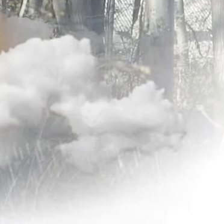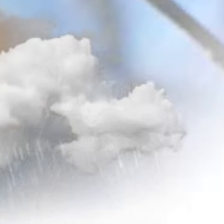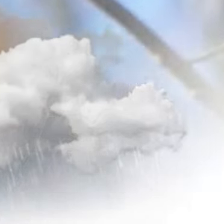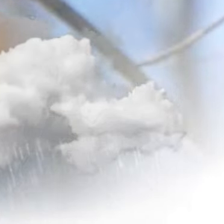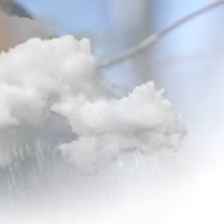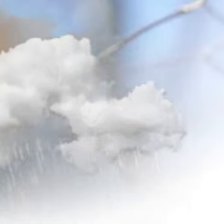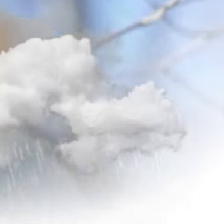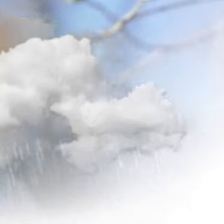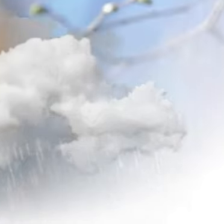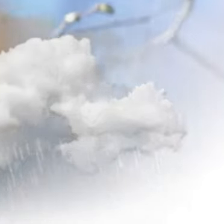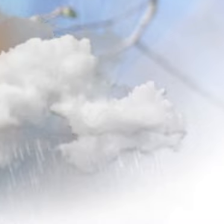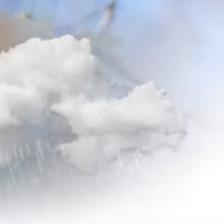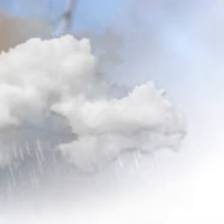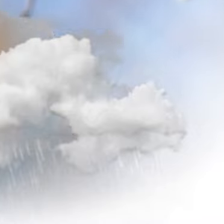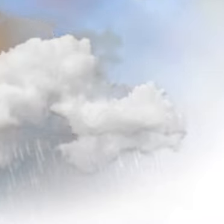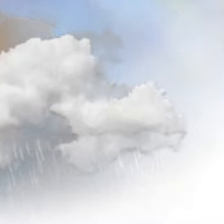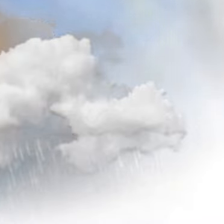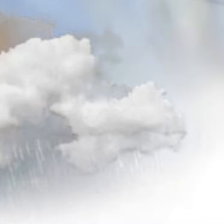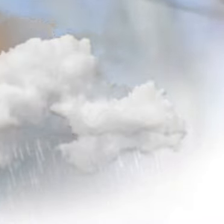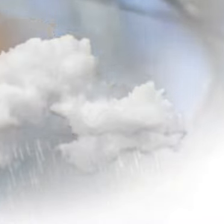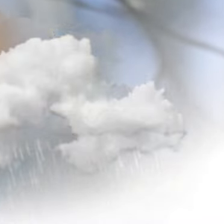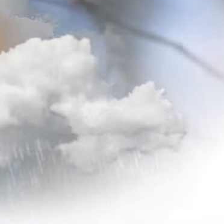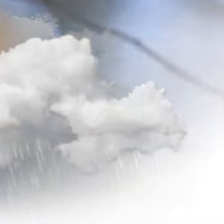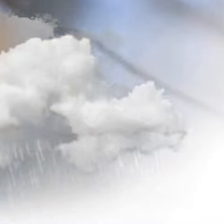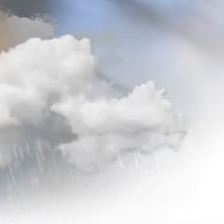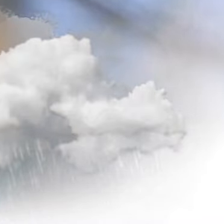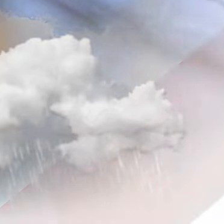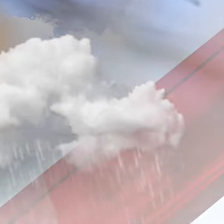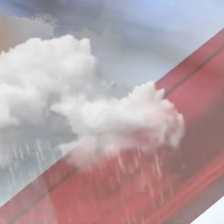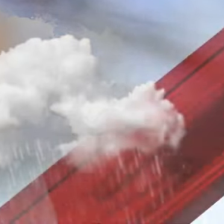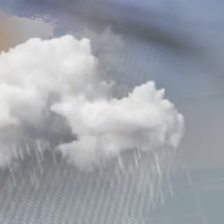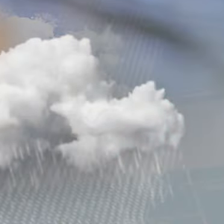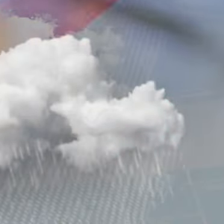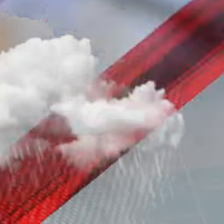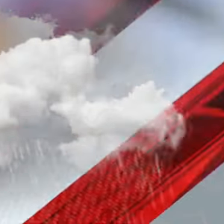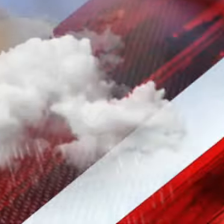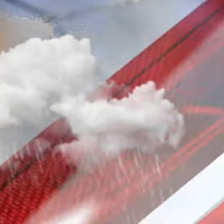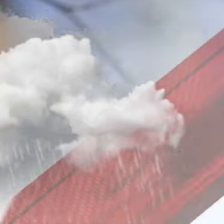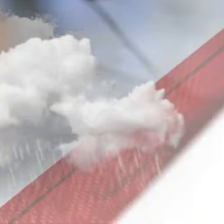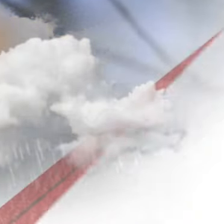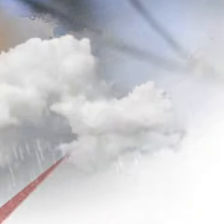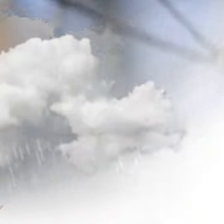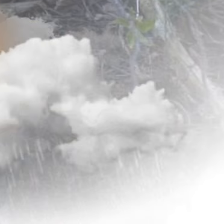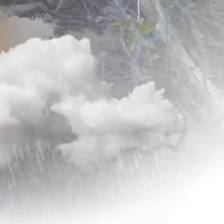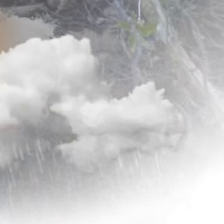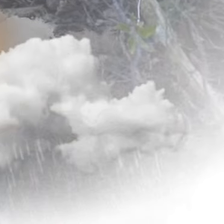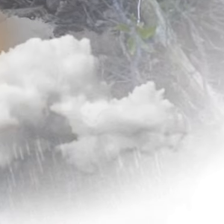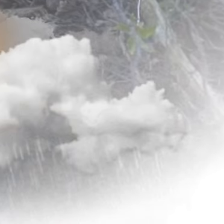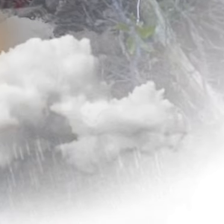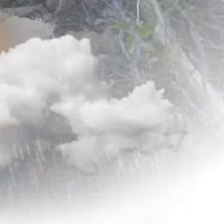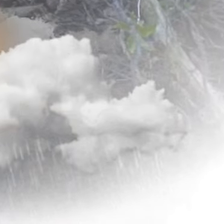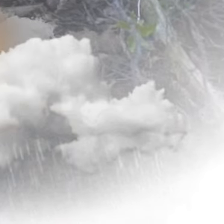каля 9 градусаў цяпла раніцай і днём і да плюс 5 вечарам. Пахмурна, дождж,